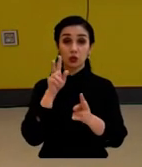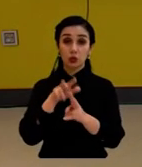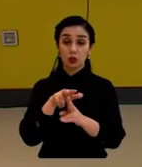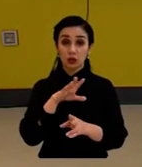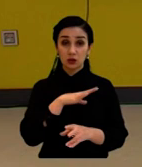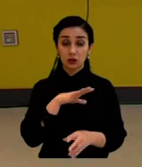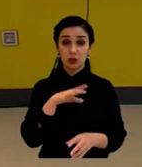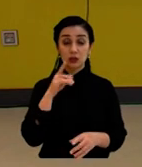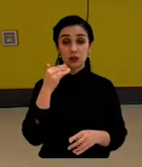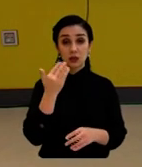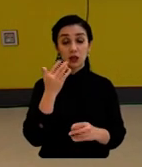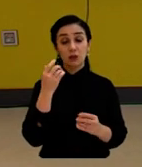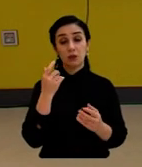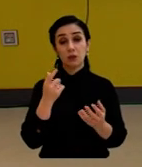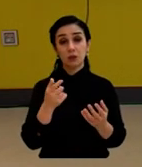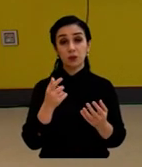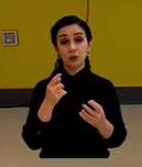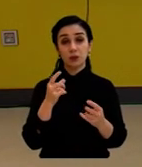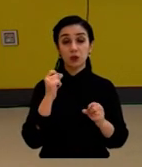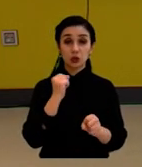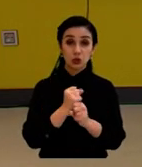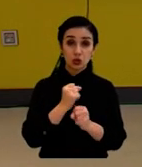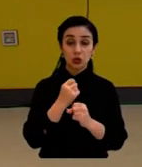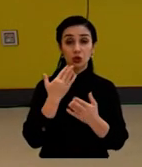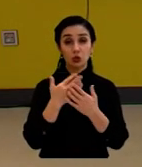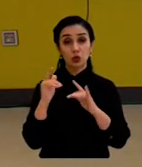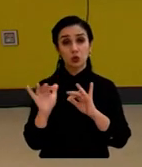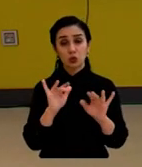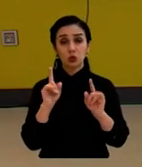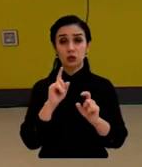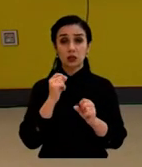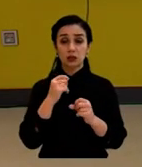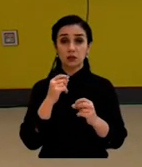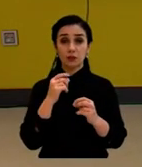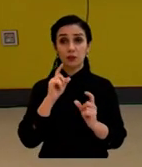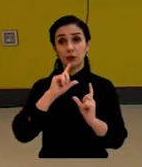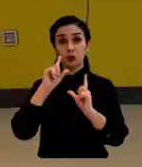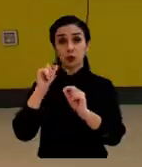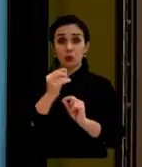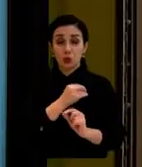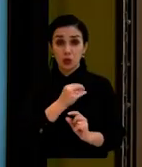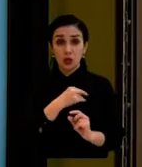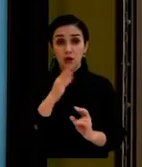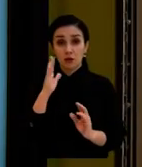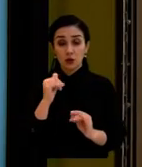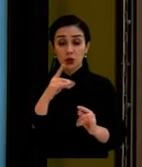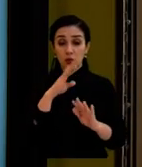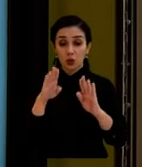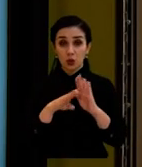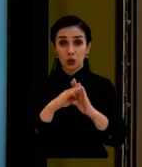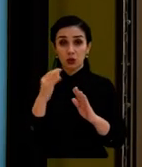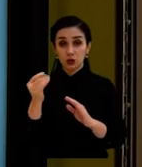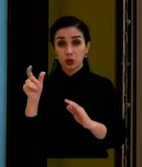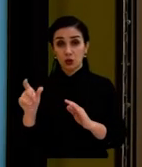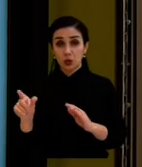yuklatildi. Siz biron bir ish yumush tufayli xizmat safariga ketmoqchisiz va qo'l